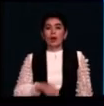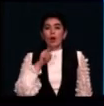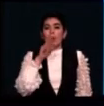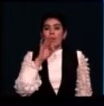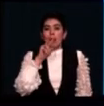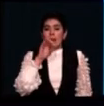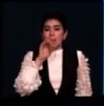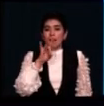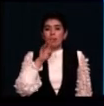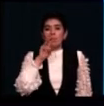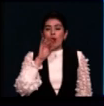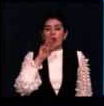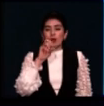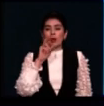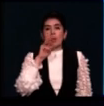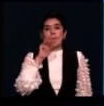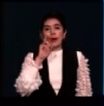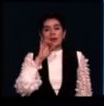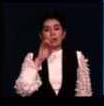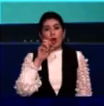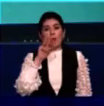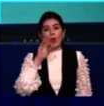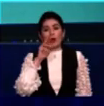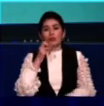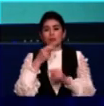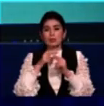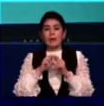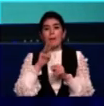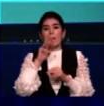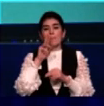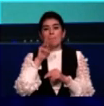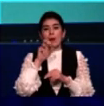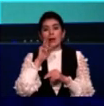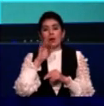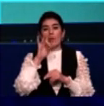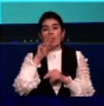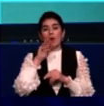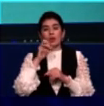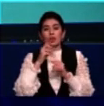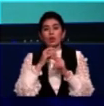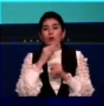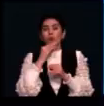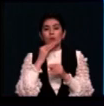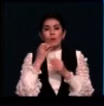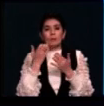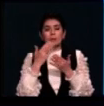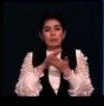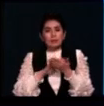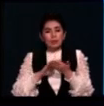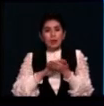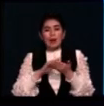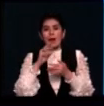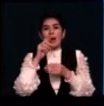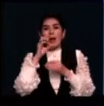Polimer molekulasi makromolekula ham deb ataladi. Makromolekulada ko'p marta takrorlanib keladigan